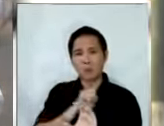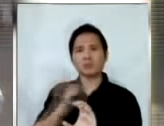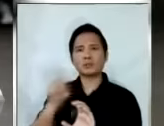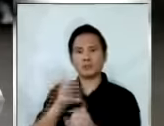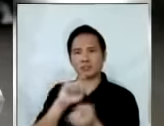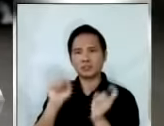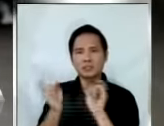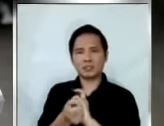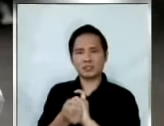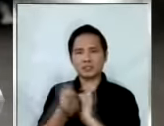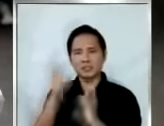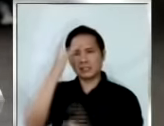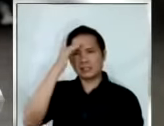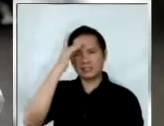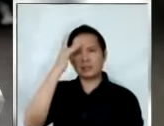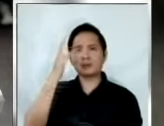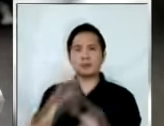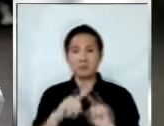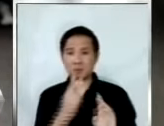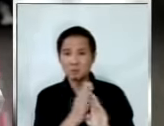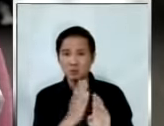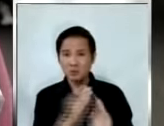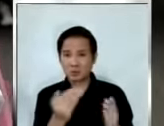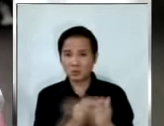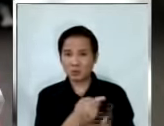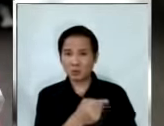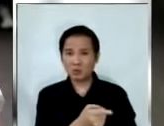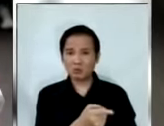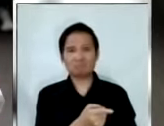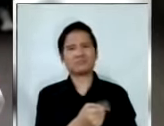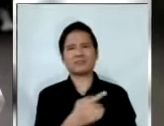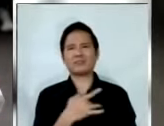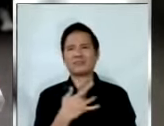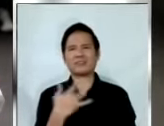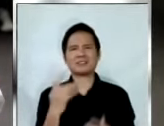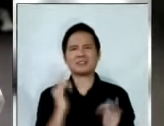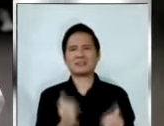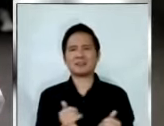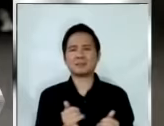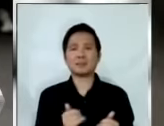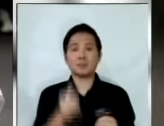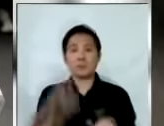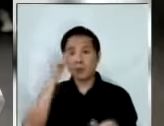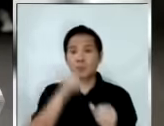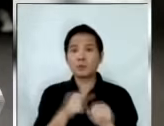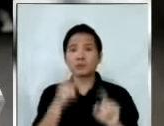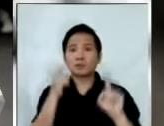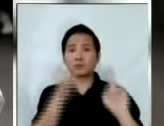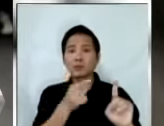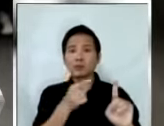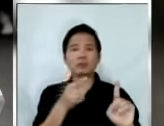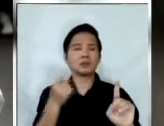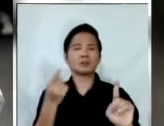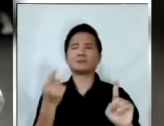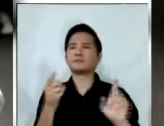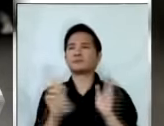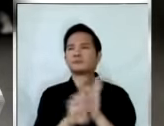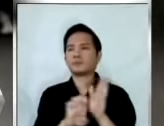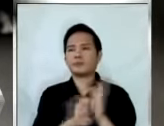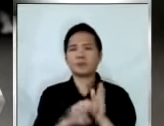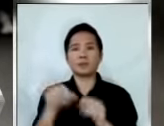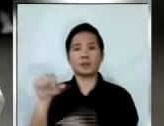bus. Hindi pa rin po na-meet yung mga authorized units, no? Yung mga target na units. For example, sa Angat Quezon Avenue,